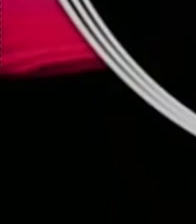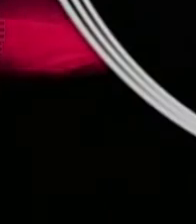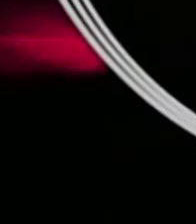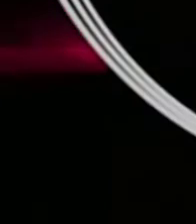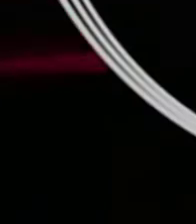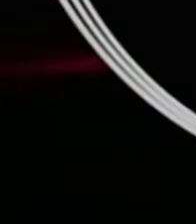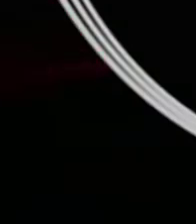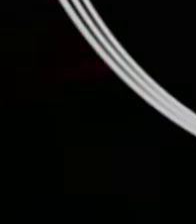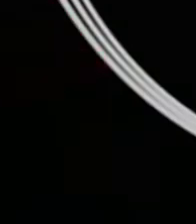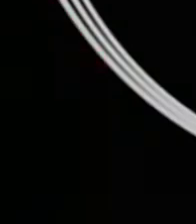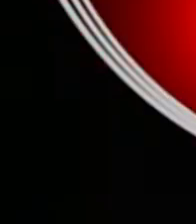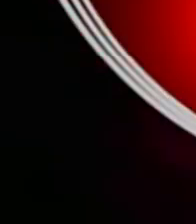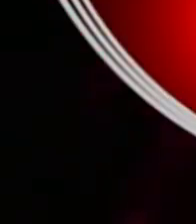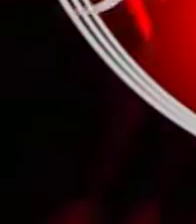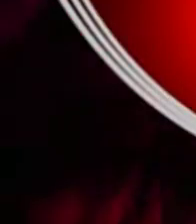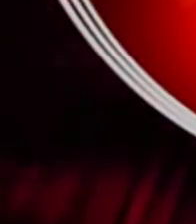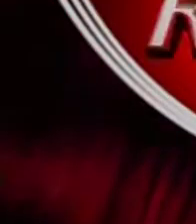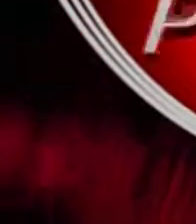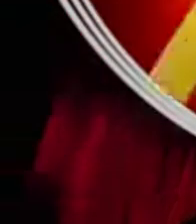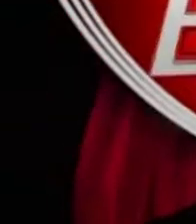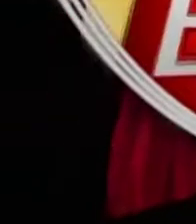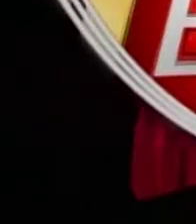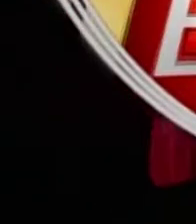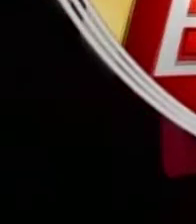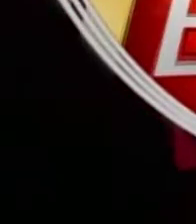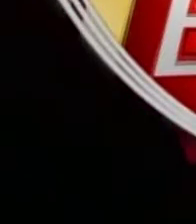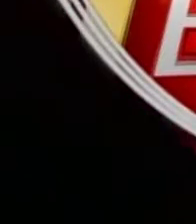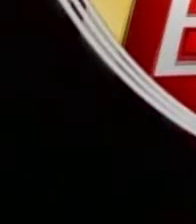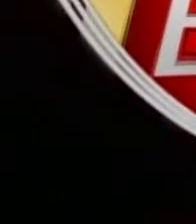हट न्युज एक्सप्रेस।